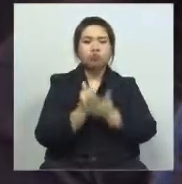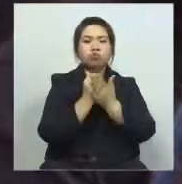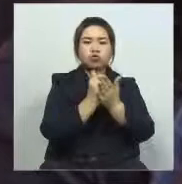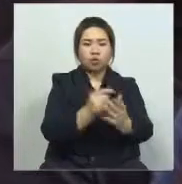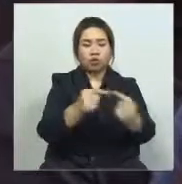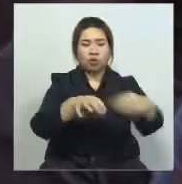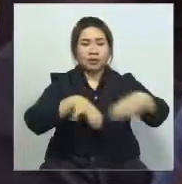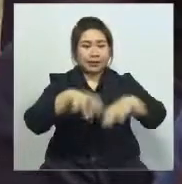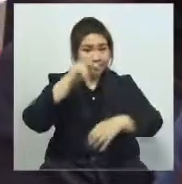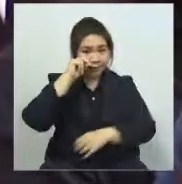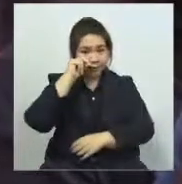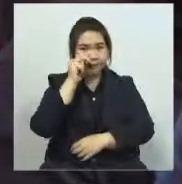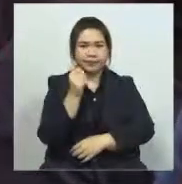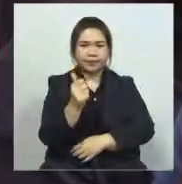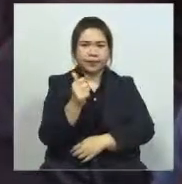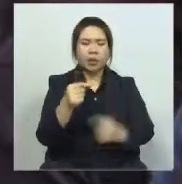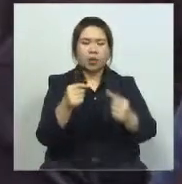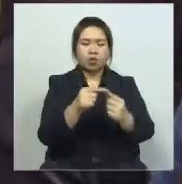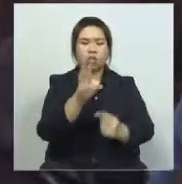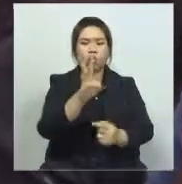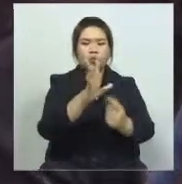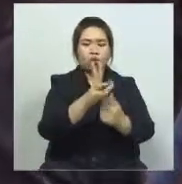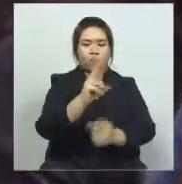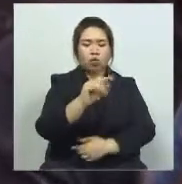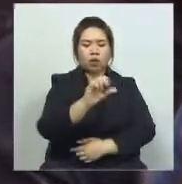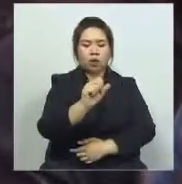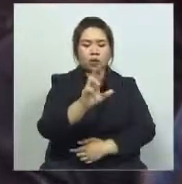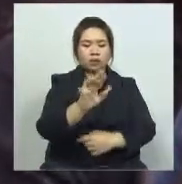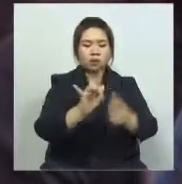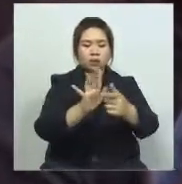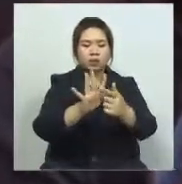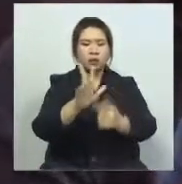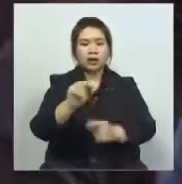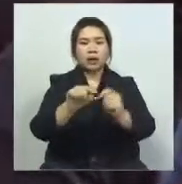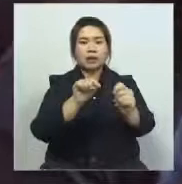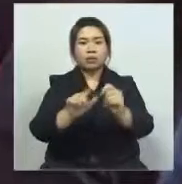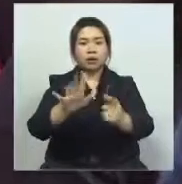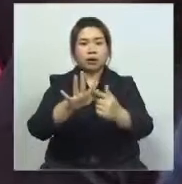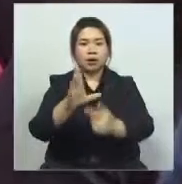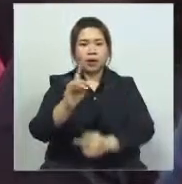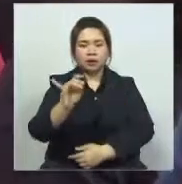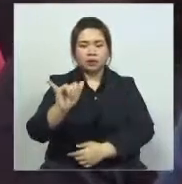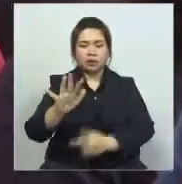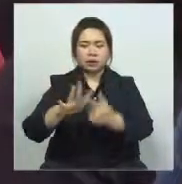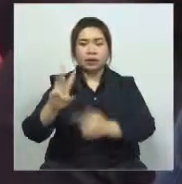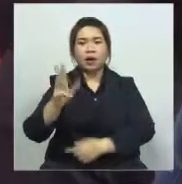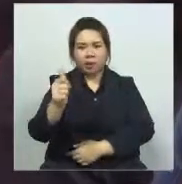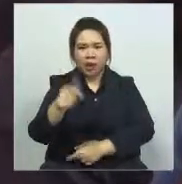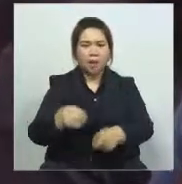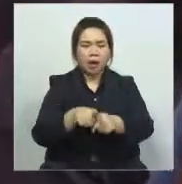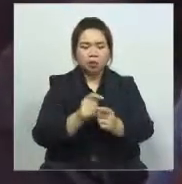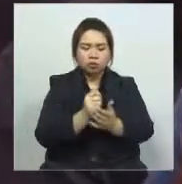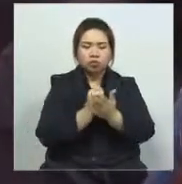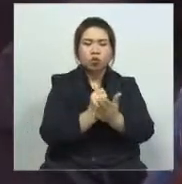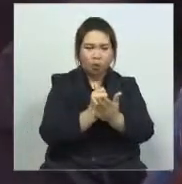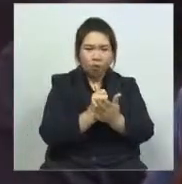งกับการจัดการน้ำที่วังซ่านที่ลาดยาวได้อีกซึ่งเนี่ยคือตอบโจทย์เลยแล้วก็จะเป็นจิ๊กซอใหญ่ที่จะเป็น